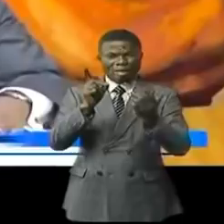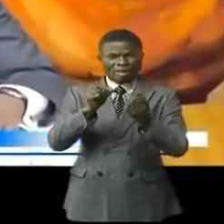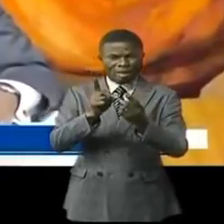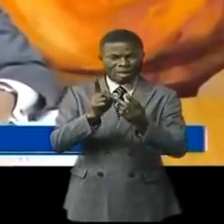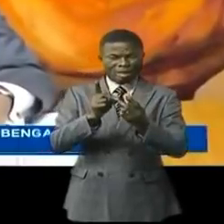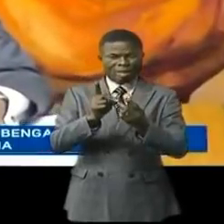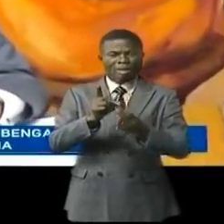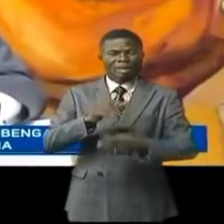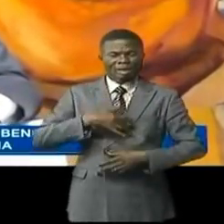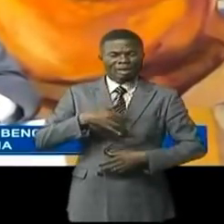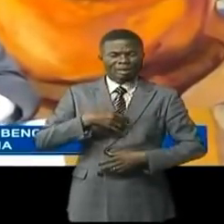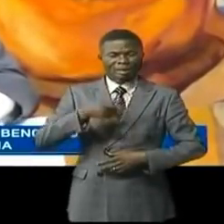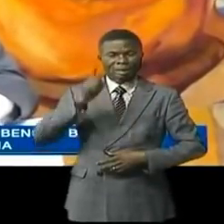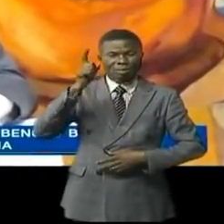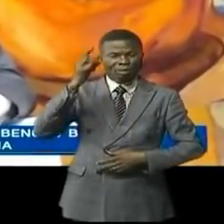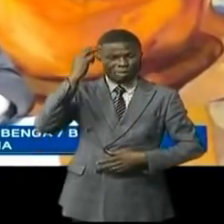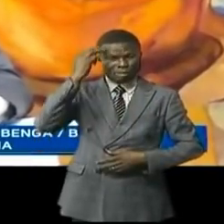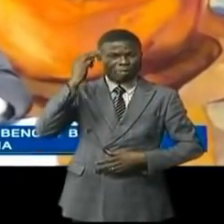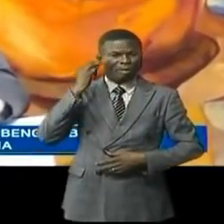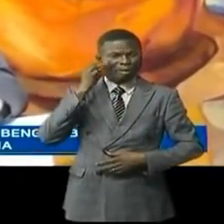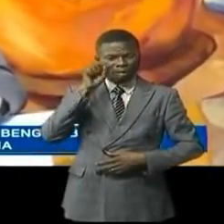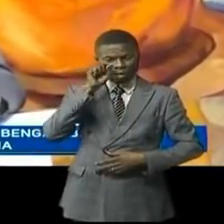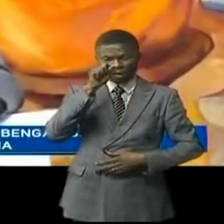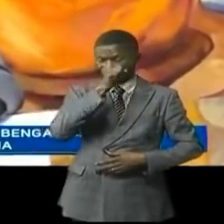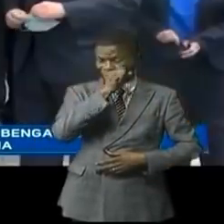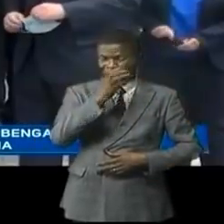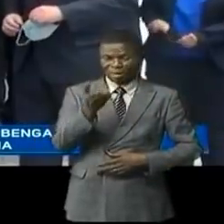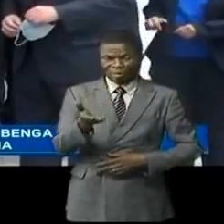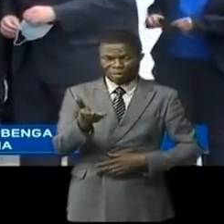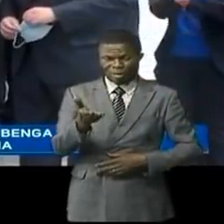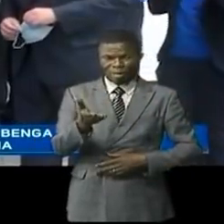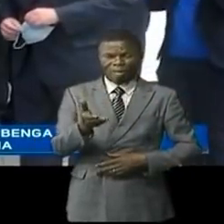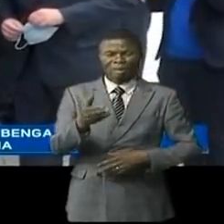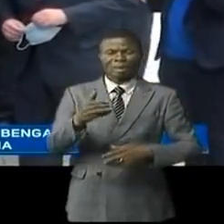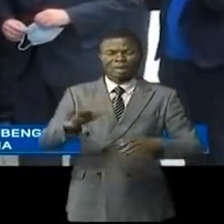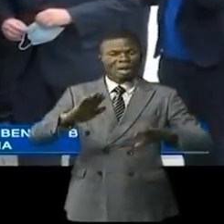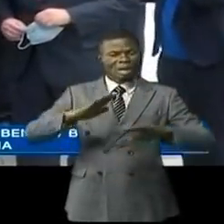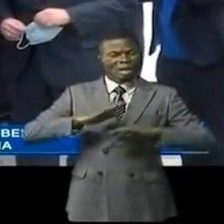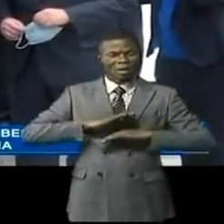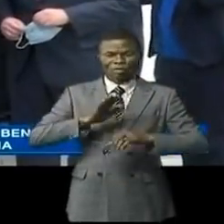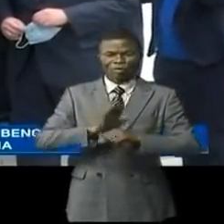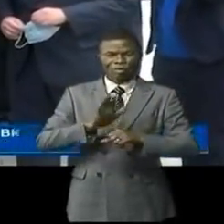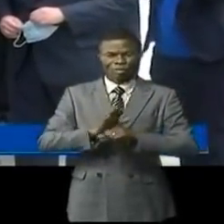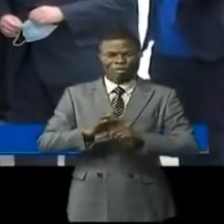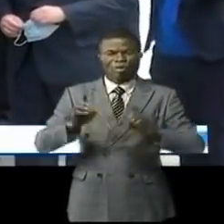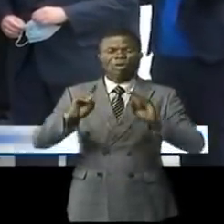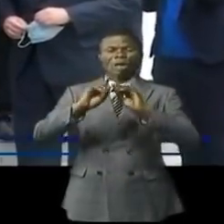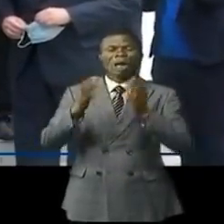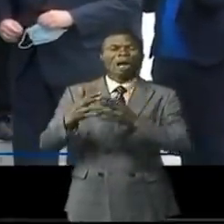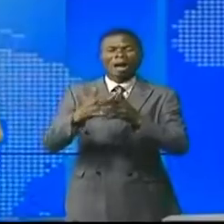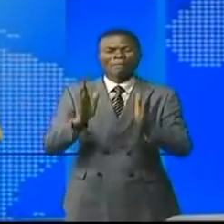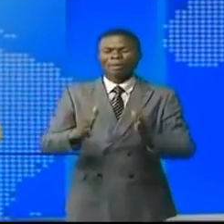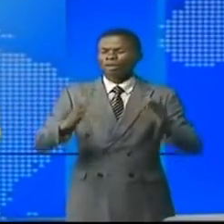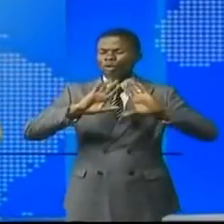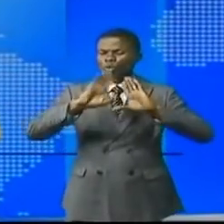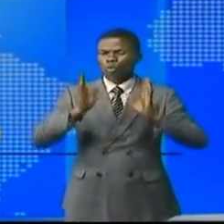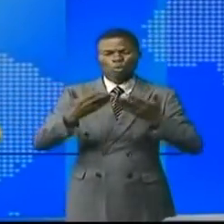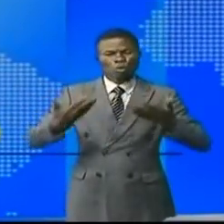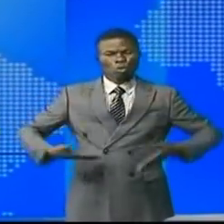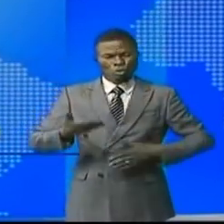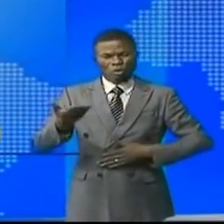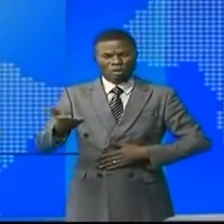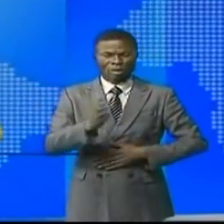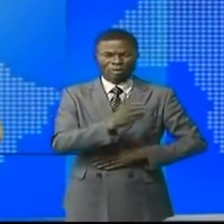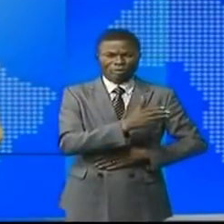Premier ministre et chef du gouvernement Jean-Michel Samalukonde Kyeng à la grande satisfaction de la délégation américaine.